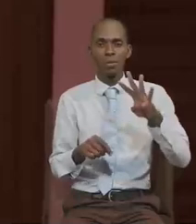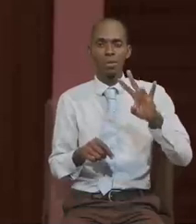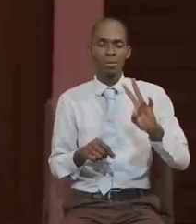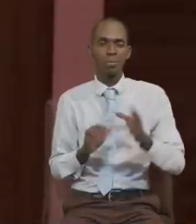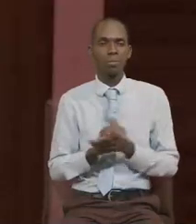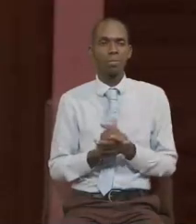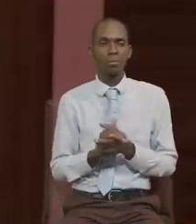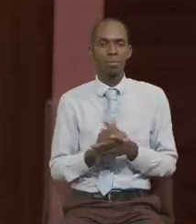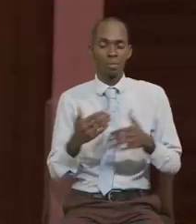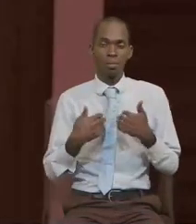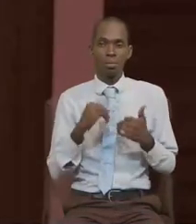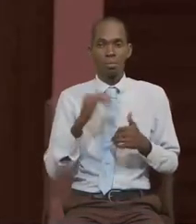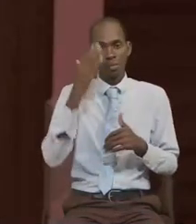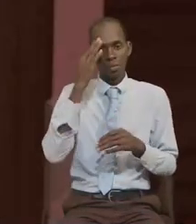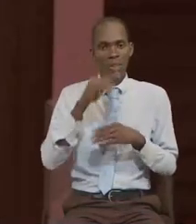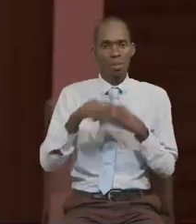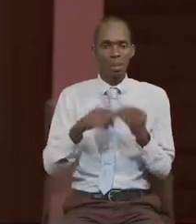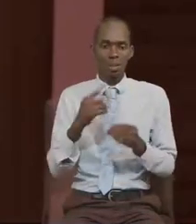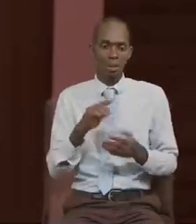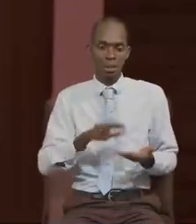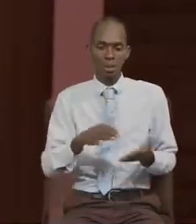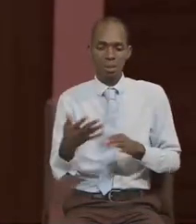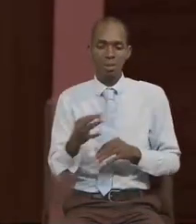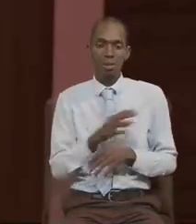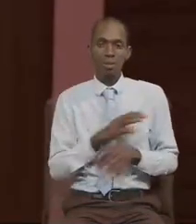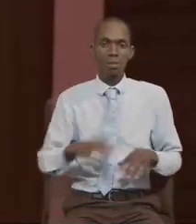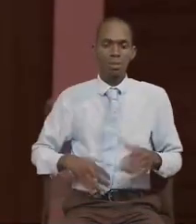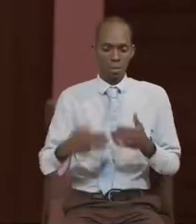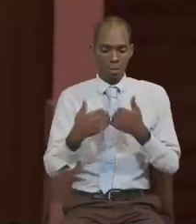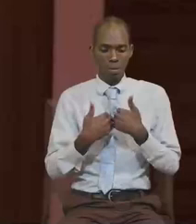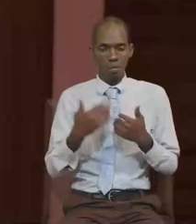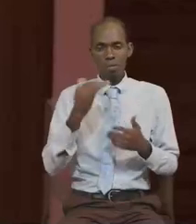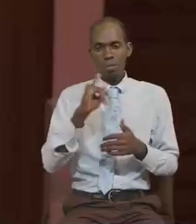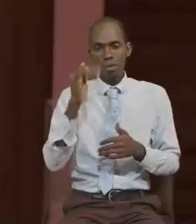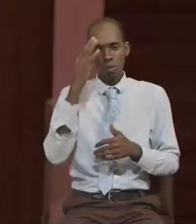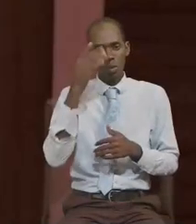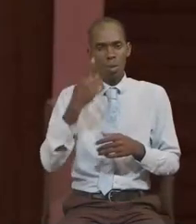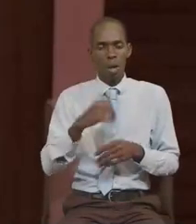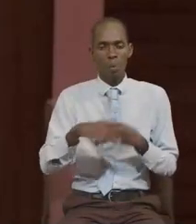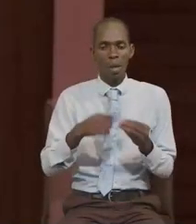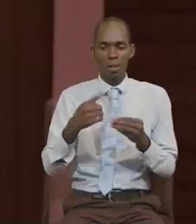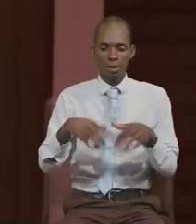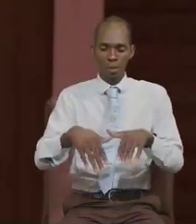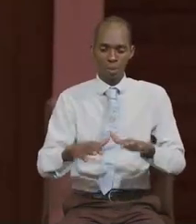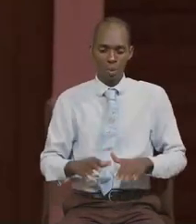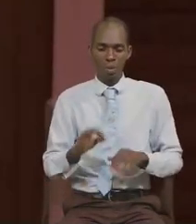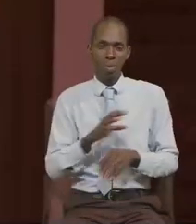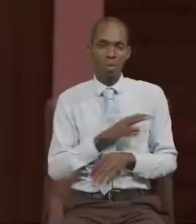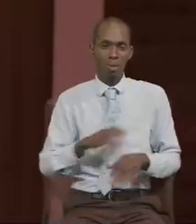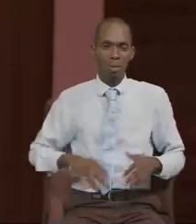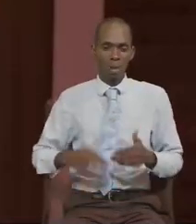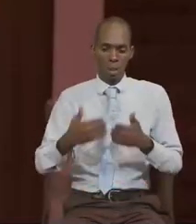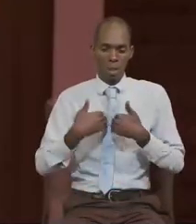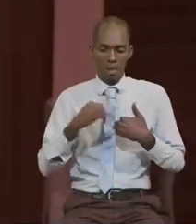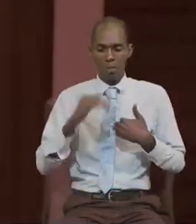ayant donc entendu parler de la mort de Christ, ayant connu l'ensevelissement de Christ, ayant connu la